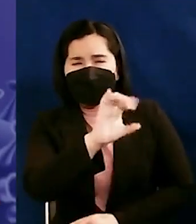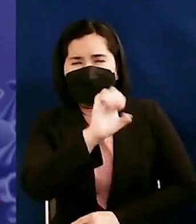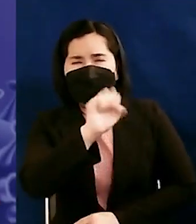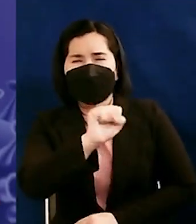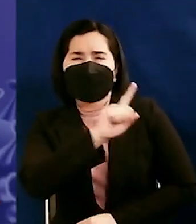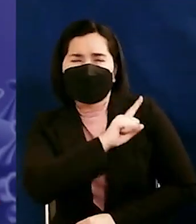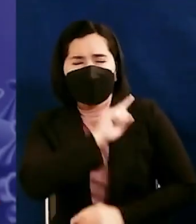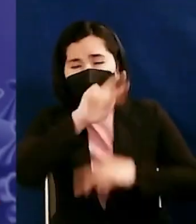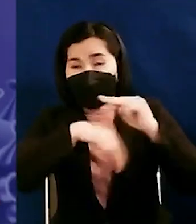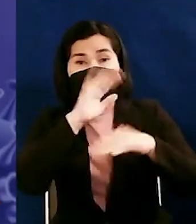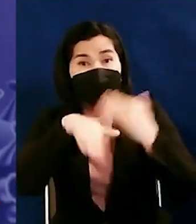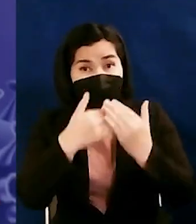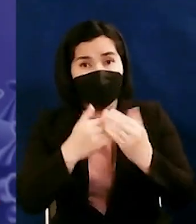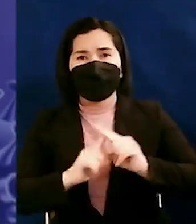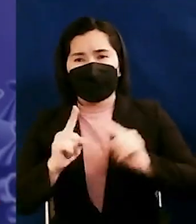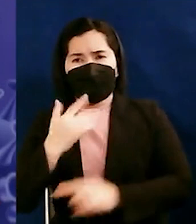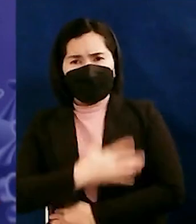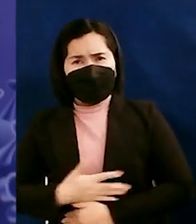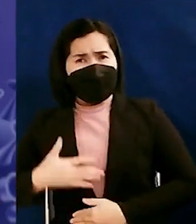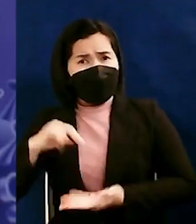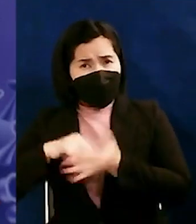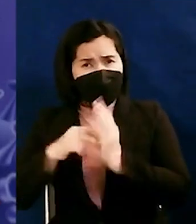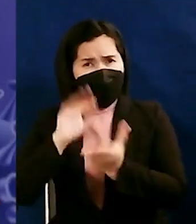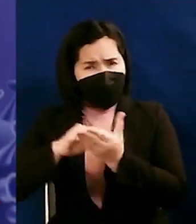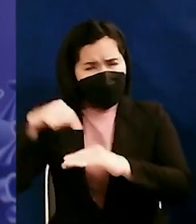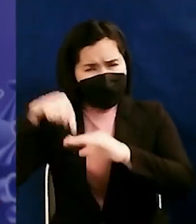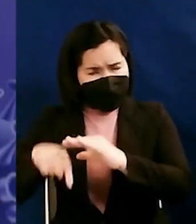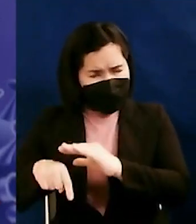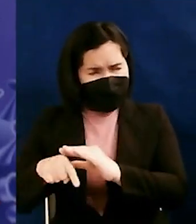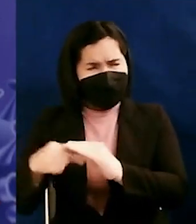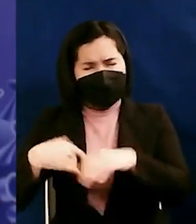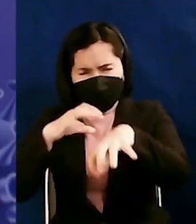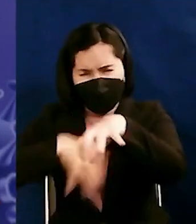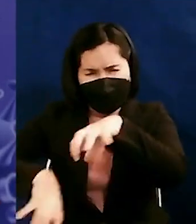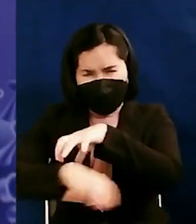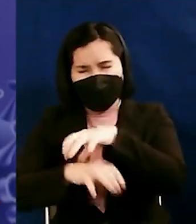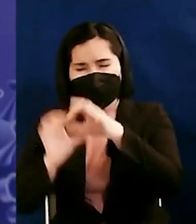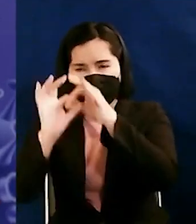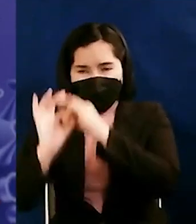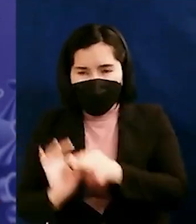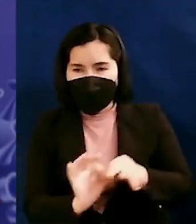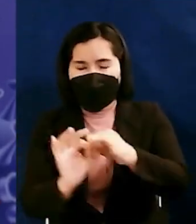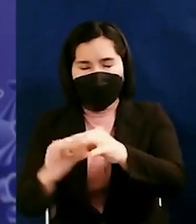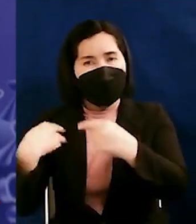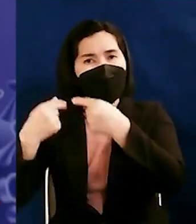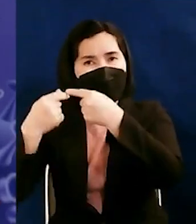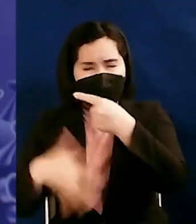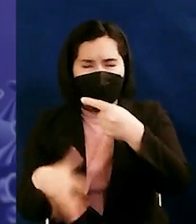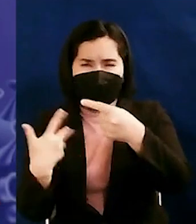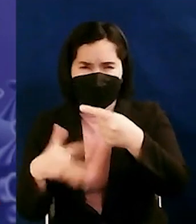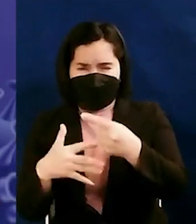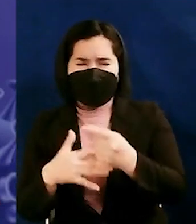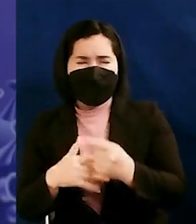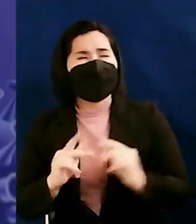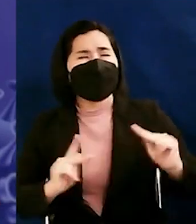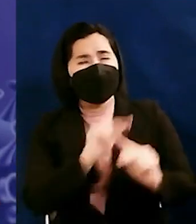ดแต่ด้วยเหตุว่าภาคสุขภาพเป็นภาคที่มีความอ่อนไหวสูงแล้วก็มีหน่วยงานจำนวนมากอยู่ในภายใต้ภาคสุขภาพก็เลยมีข้อเสนอจาก